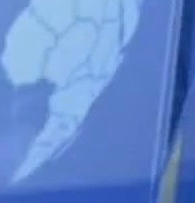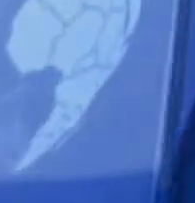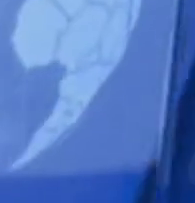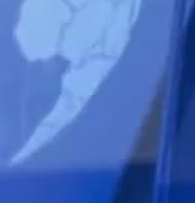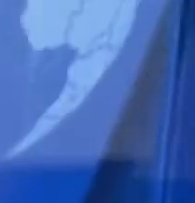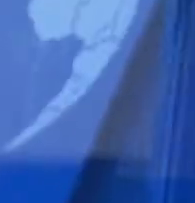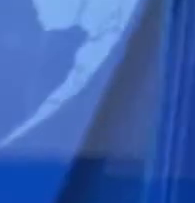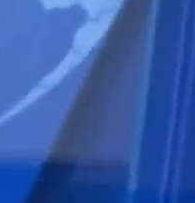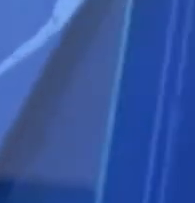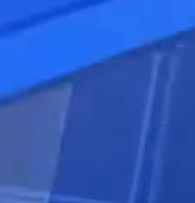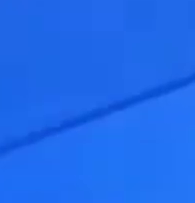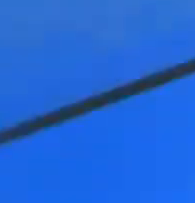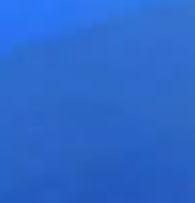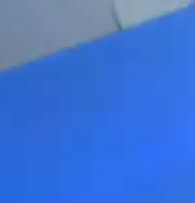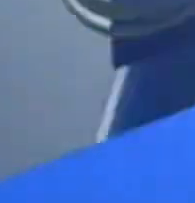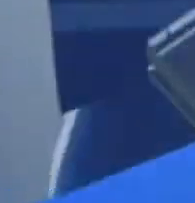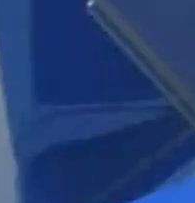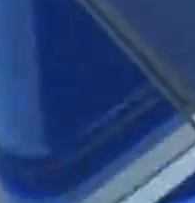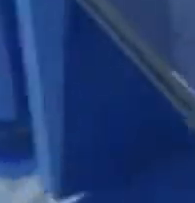ก็